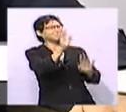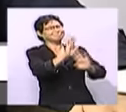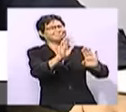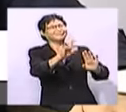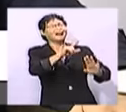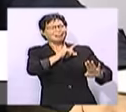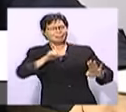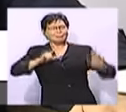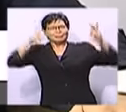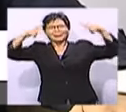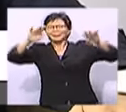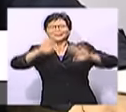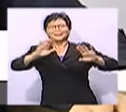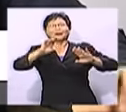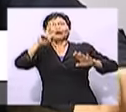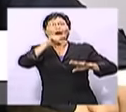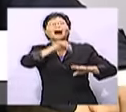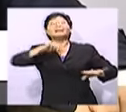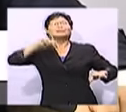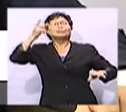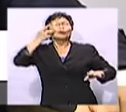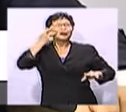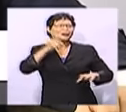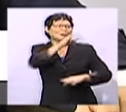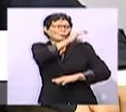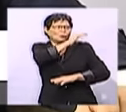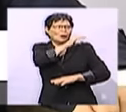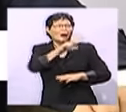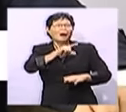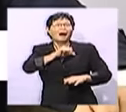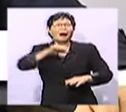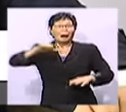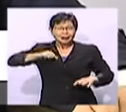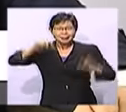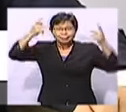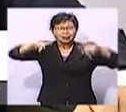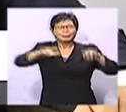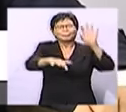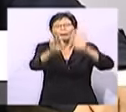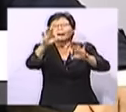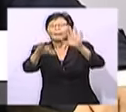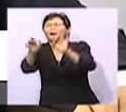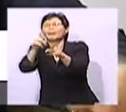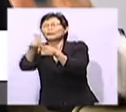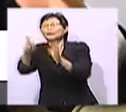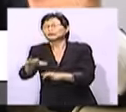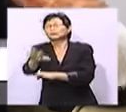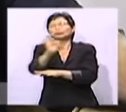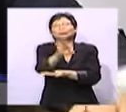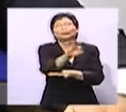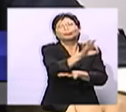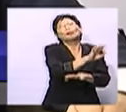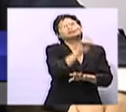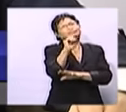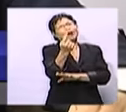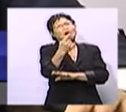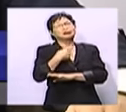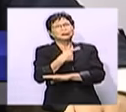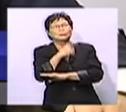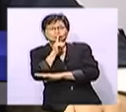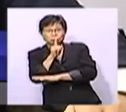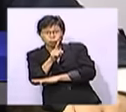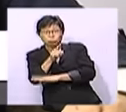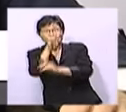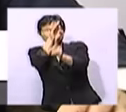lembaga pengarah, pengerusi dan juga ahli lembaga pengarah, semuanya akan dilantik di kalangan profesional. Supaya kita nak memastikan bahawa